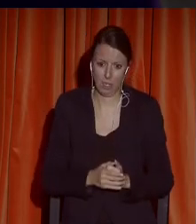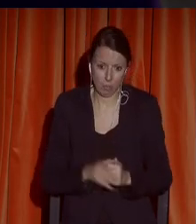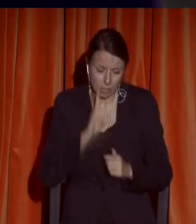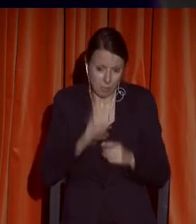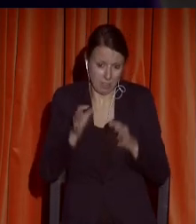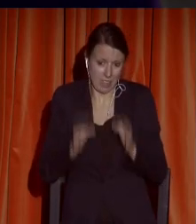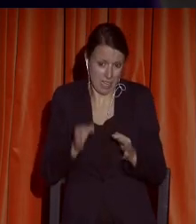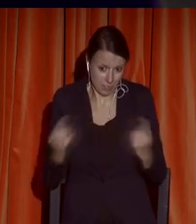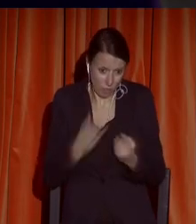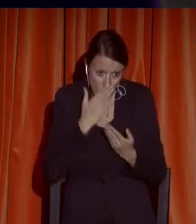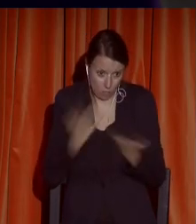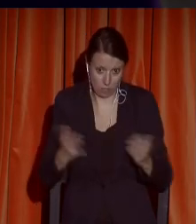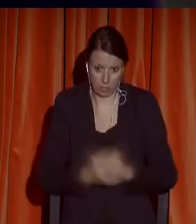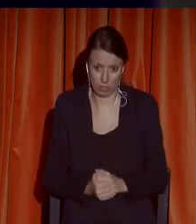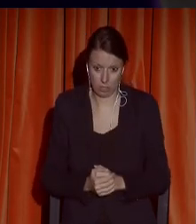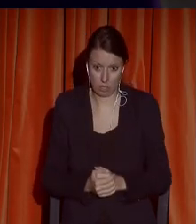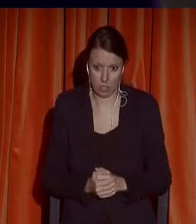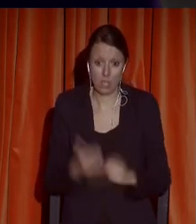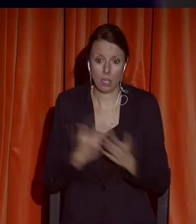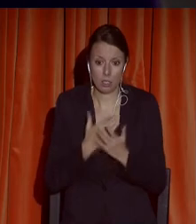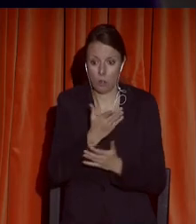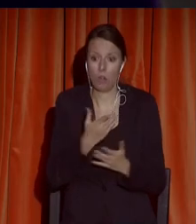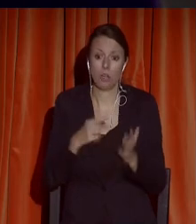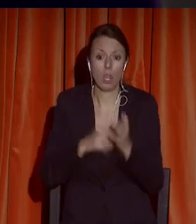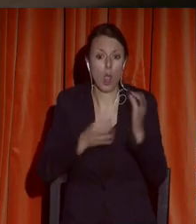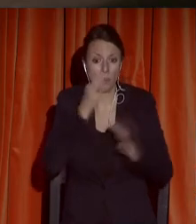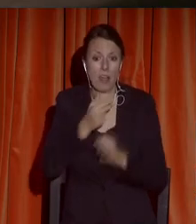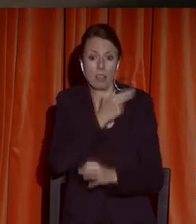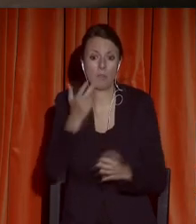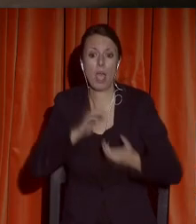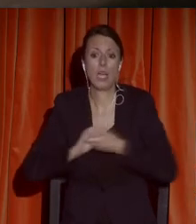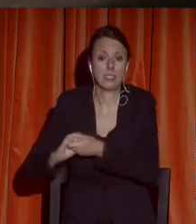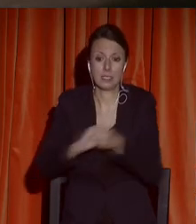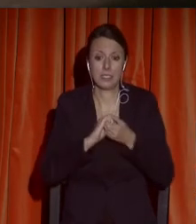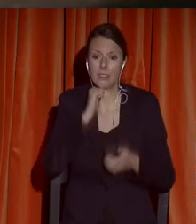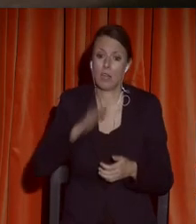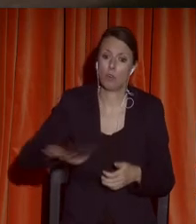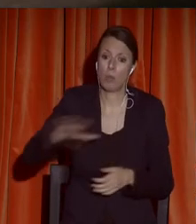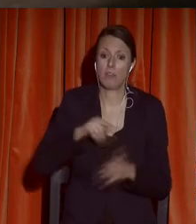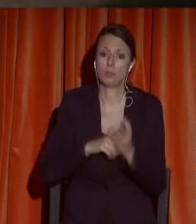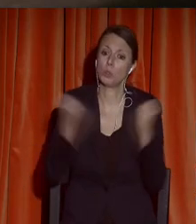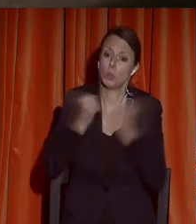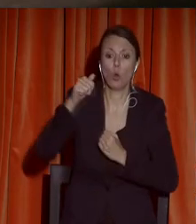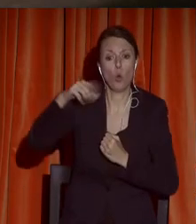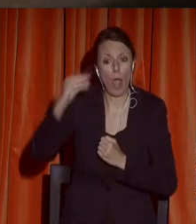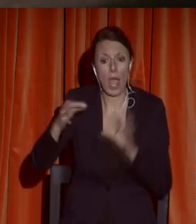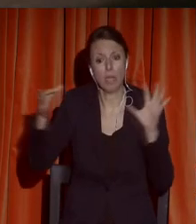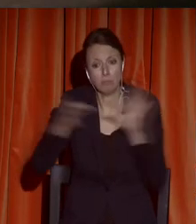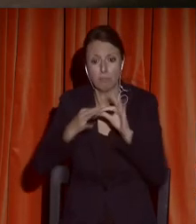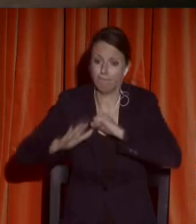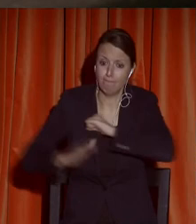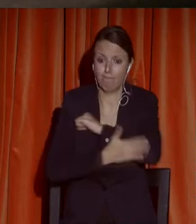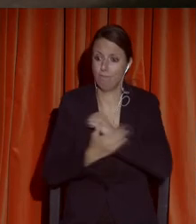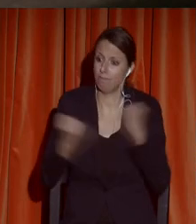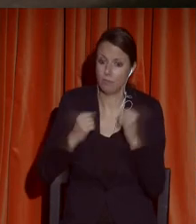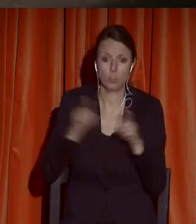obecnie wygląda. Także dlatego mówiłem o tej integracji europejskiej jako znaczeniu dla wzmacniania Unii Europejskiej, innych instytucji